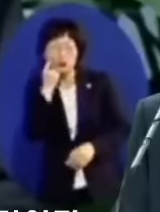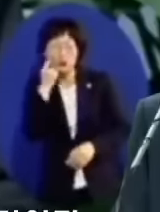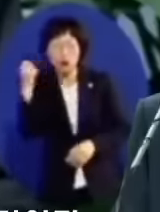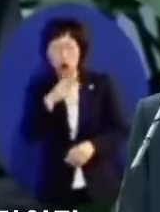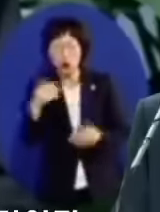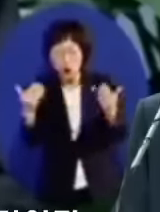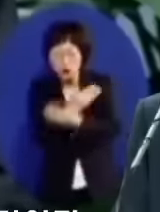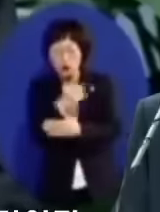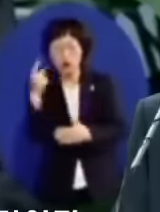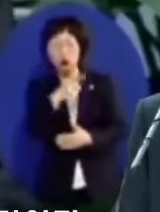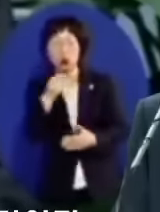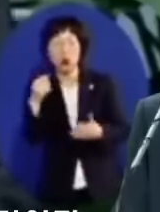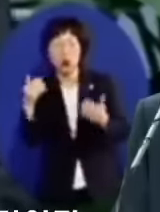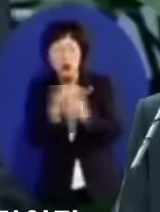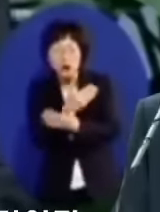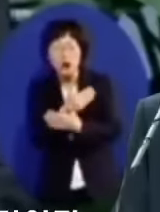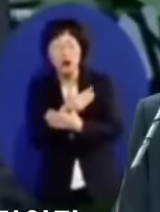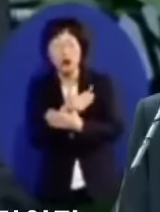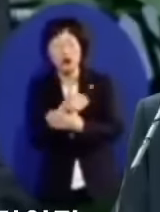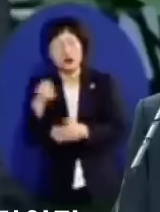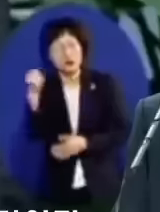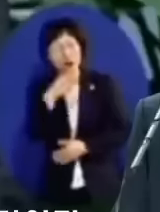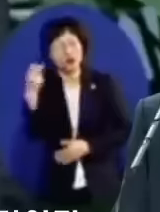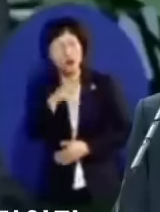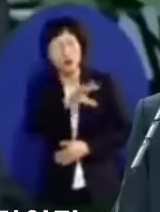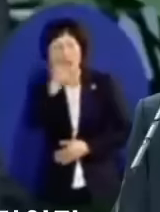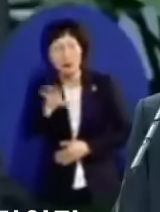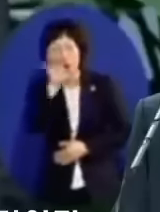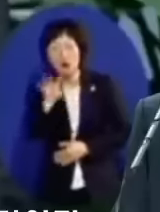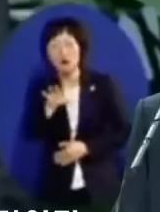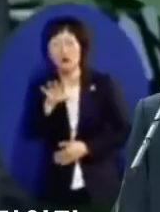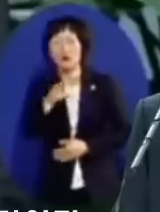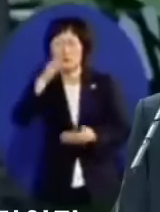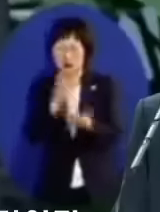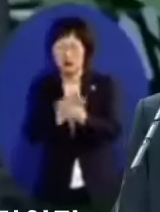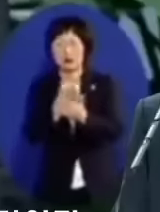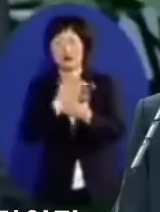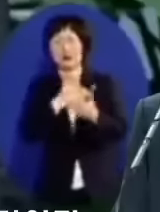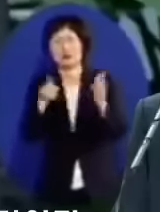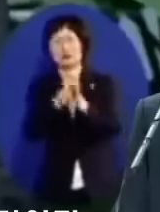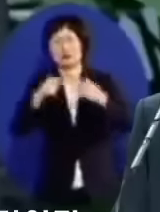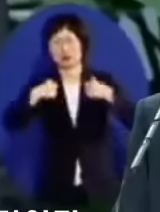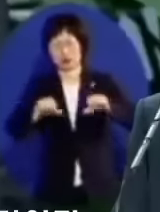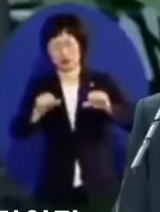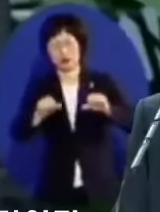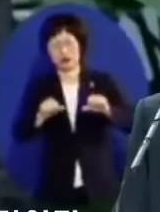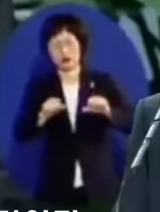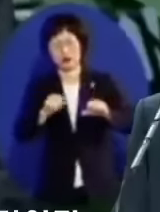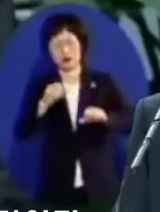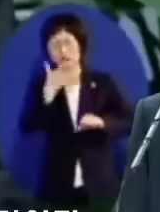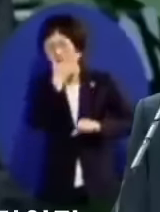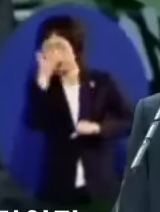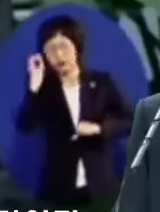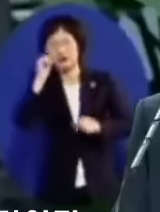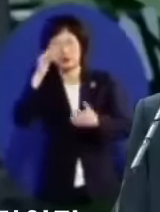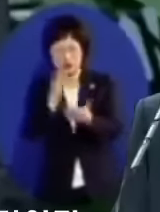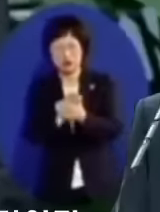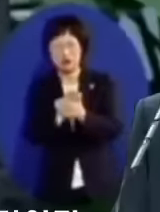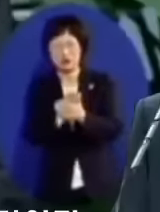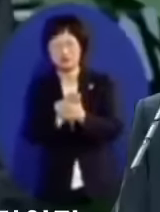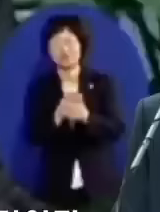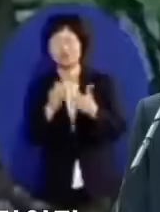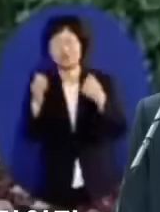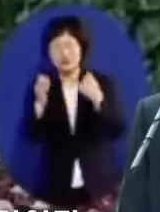하고 자꾸 그럴 바에야 내가 안 믿는 것이 낫지 이런 위선적인 생활을 계속할 수 없습니다.